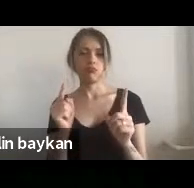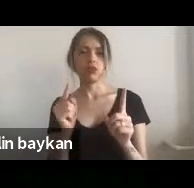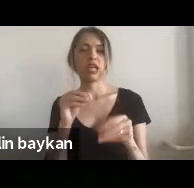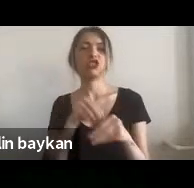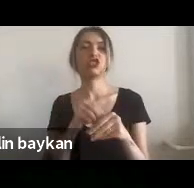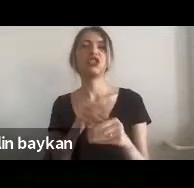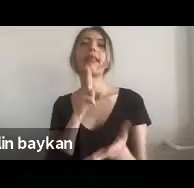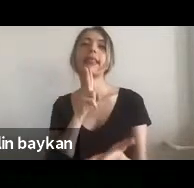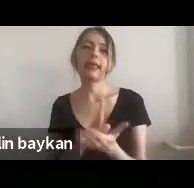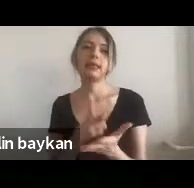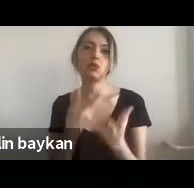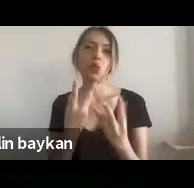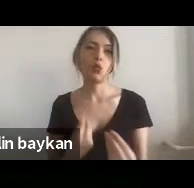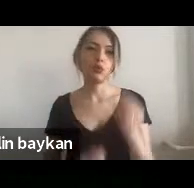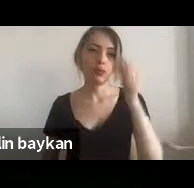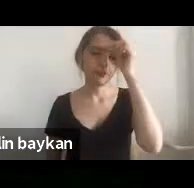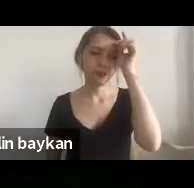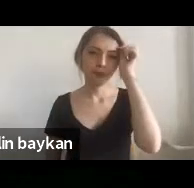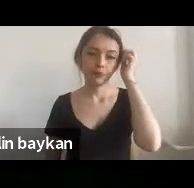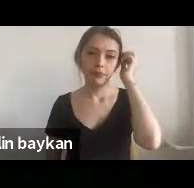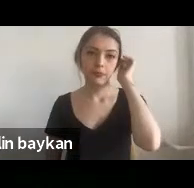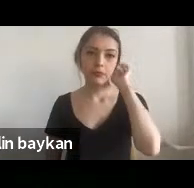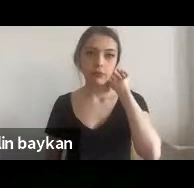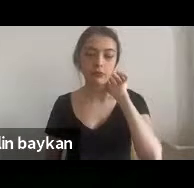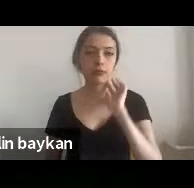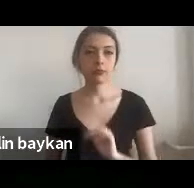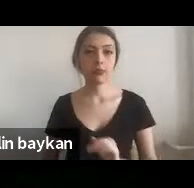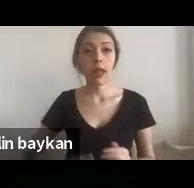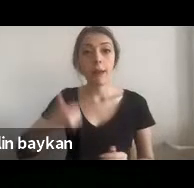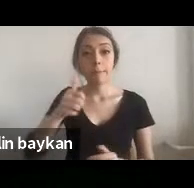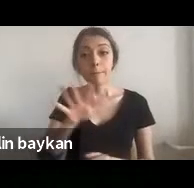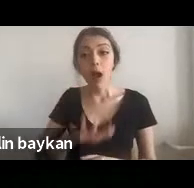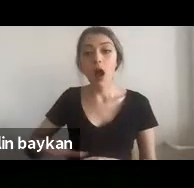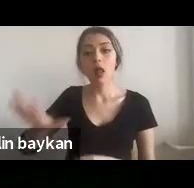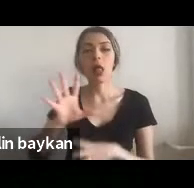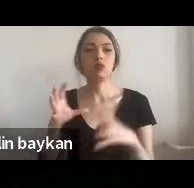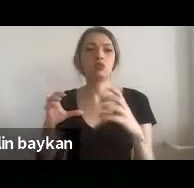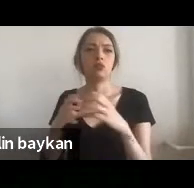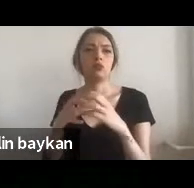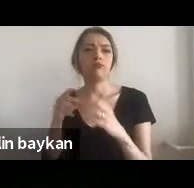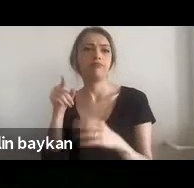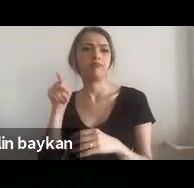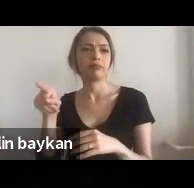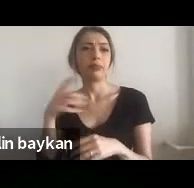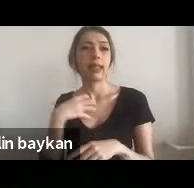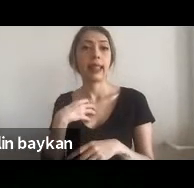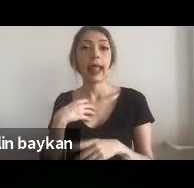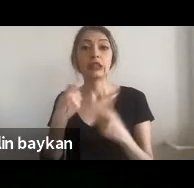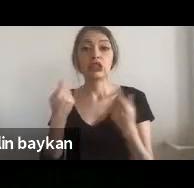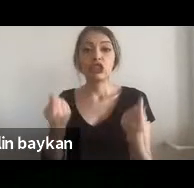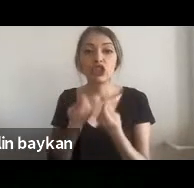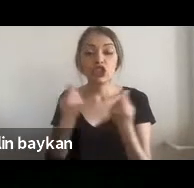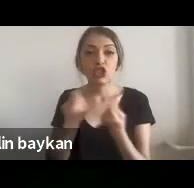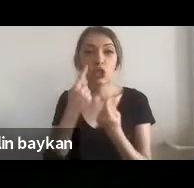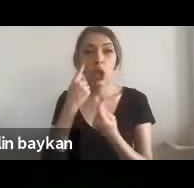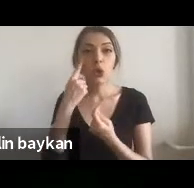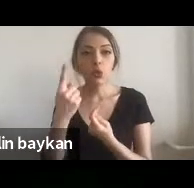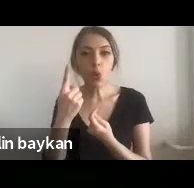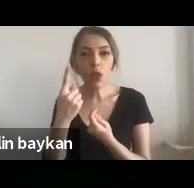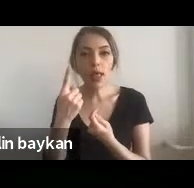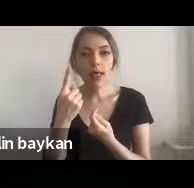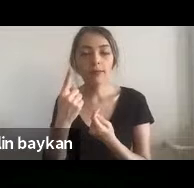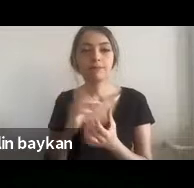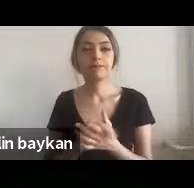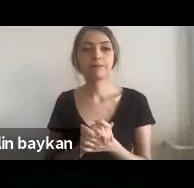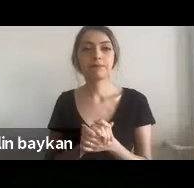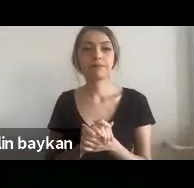şekilde götürülemezse. Bunun üzerine Bakanlar Komitesi'ne gönderiliyor. Bakanlar Komitesi kendi iş gücü uyarınca